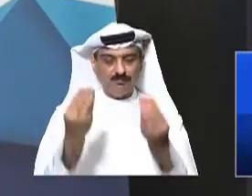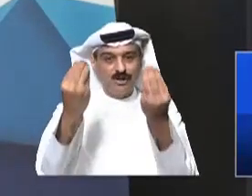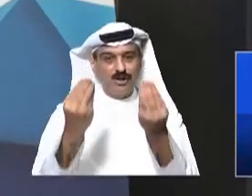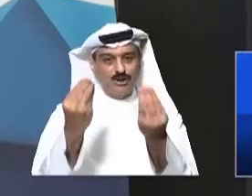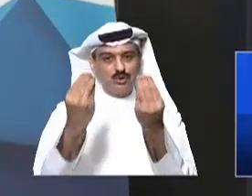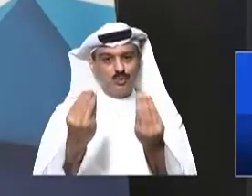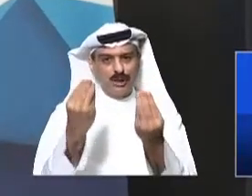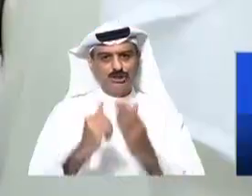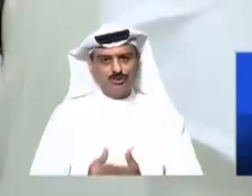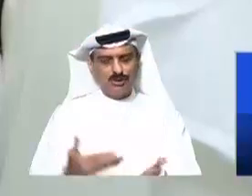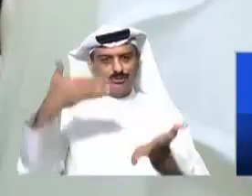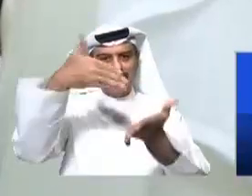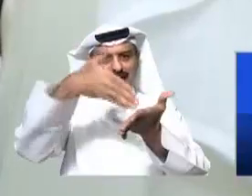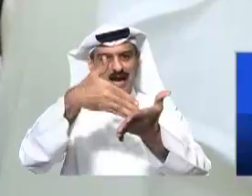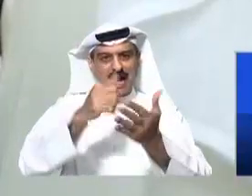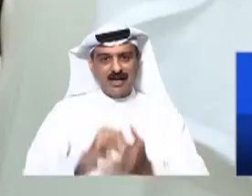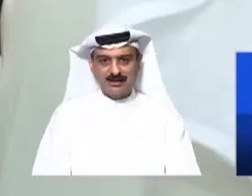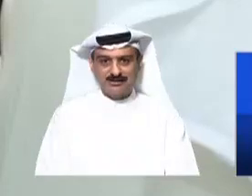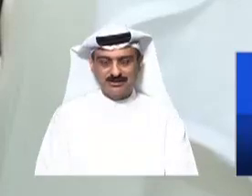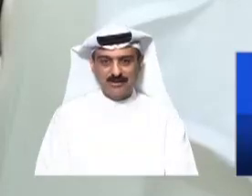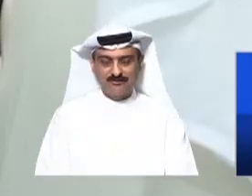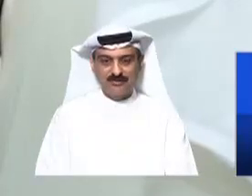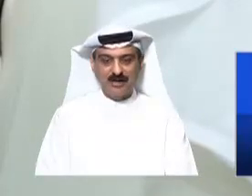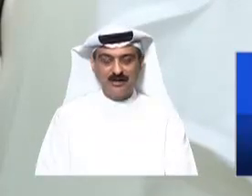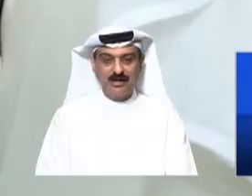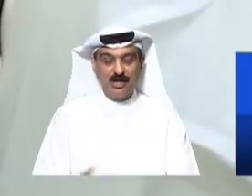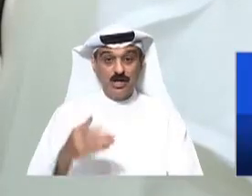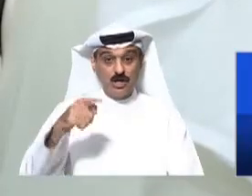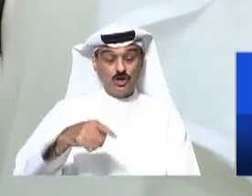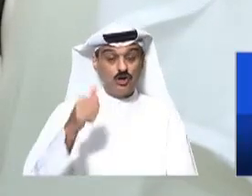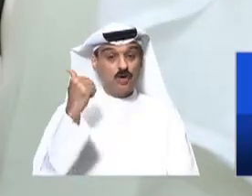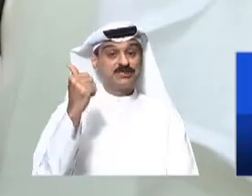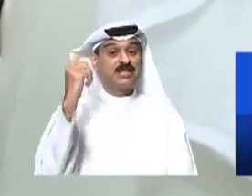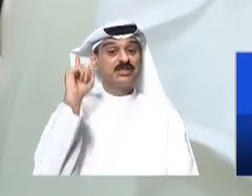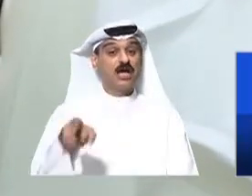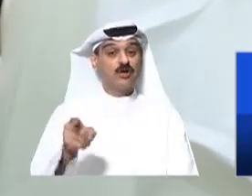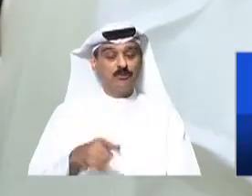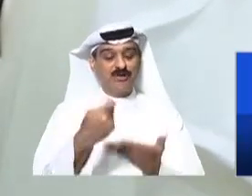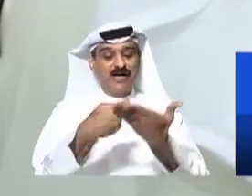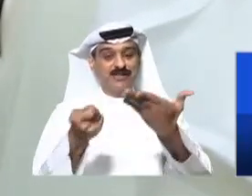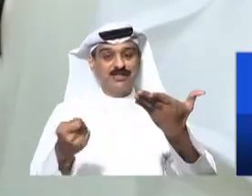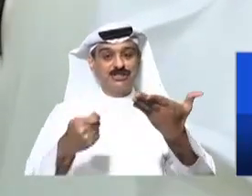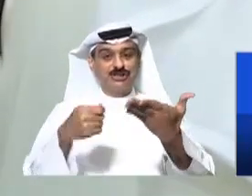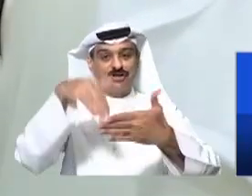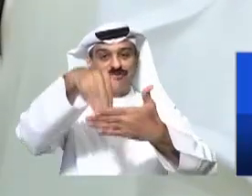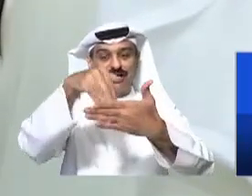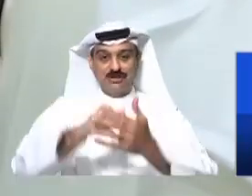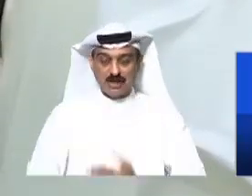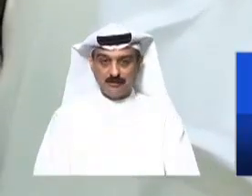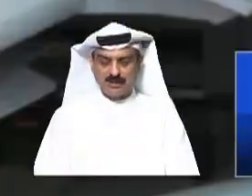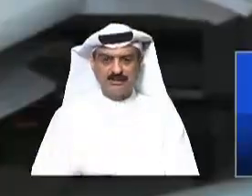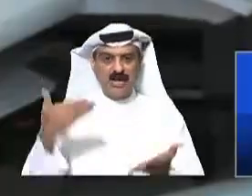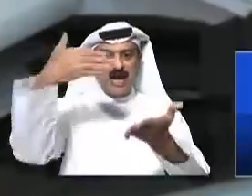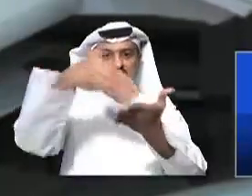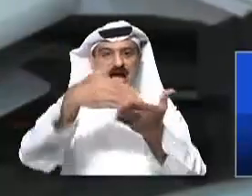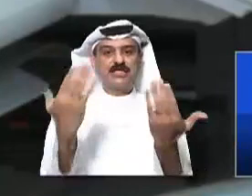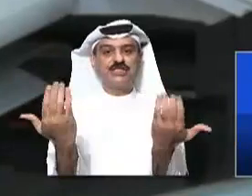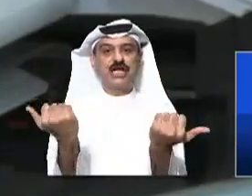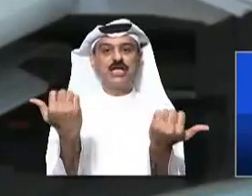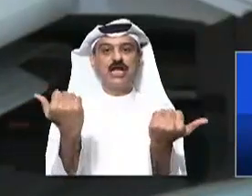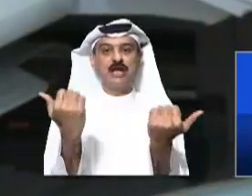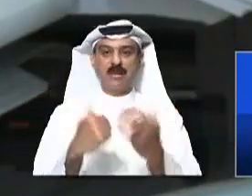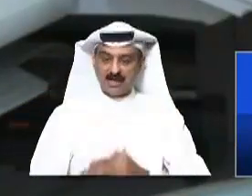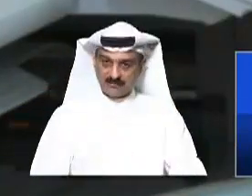تسجيل المرشحين يبدأ بالوصول إلى اليوم السادس من فترة تسجيل المرشحين، والتي ستمتد حتى الأربعاء